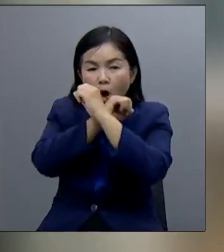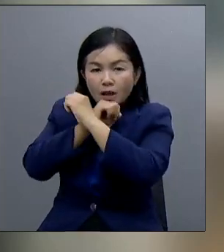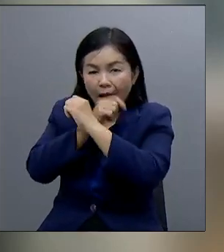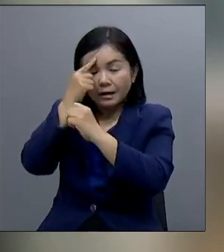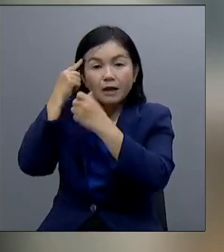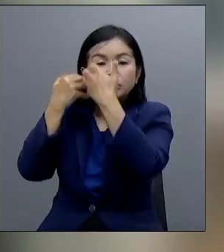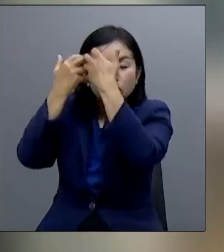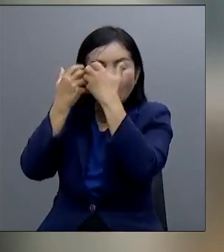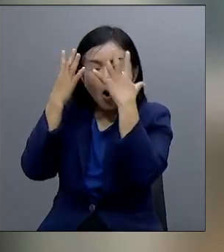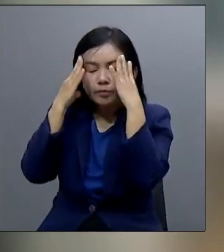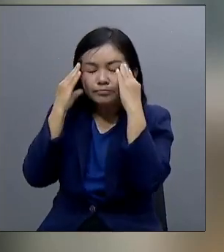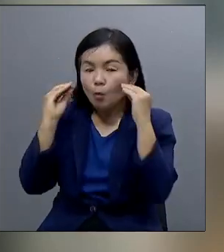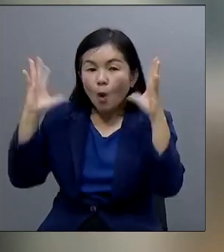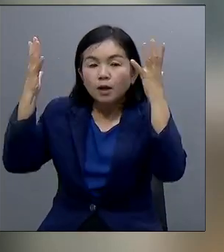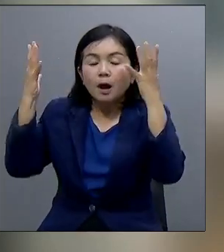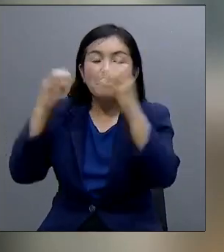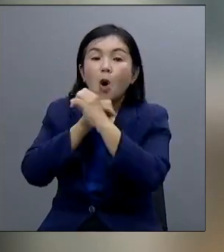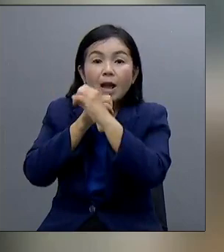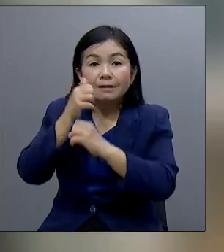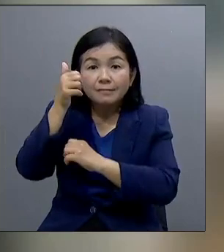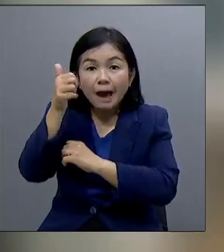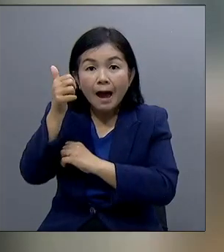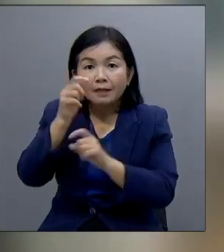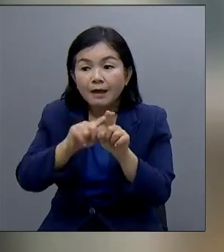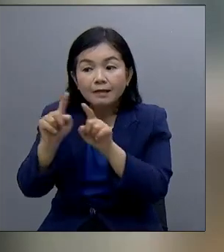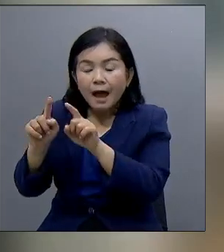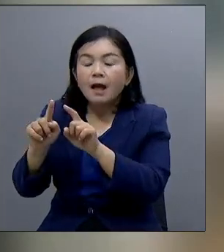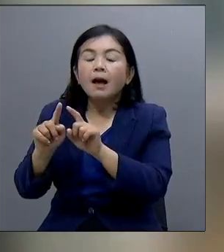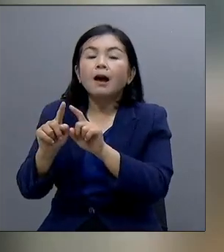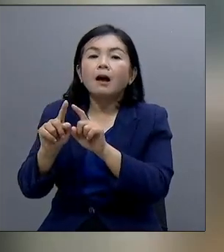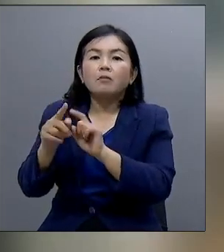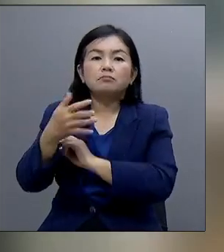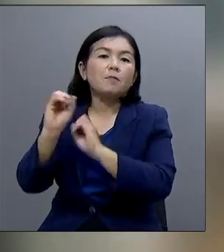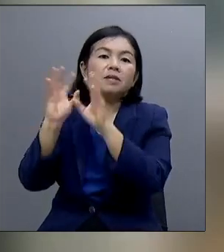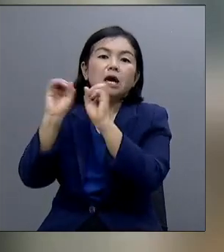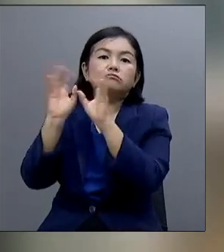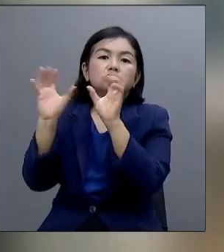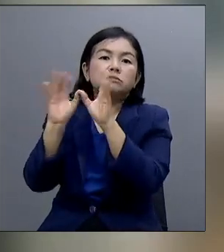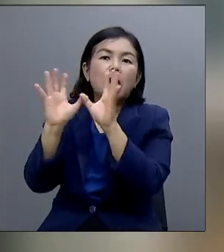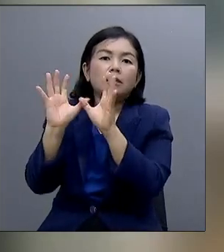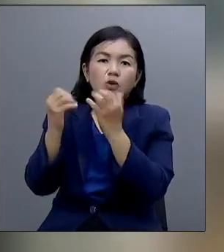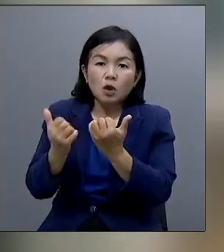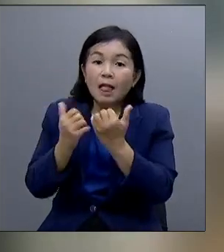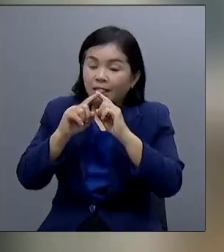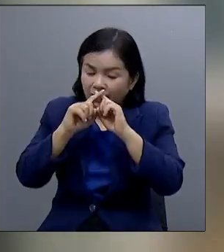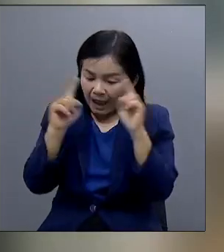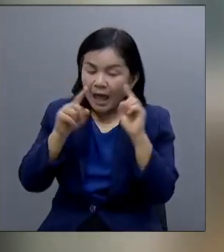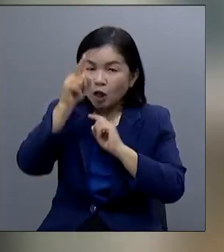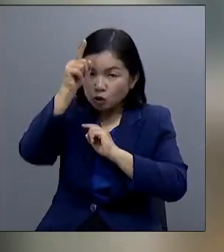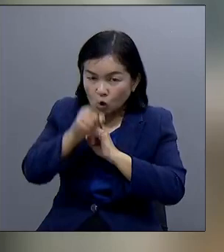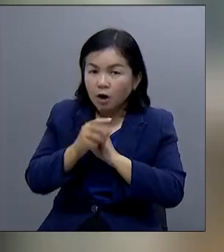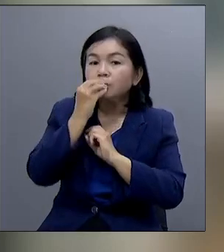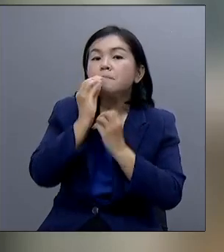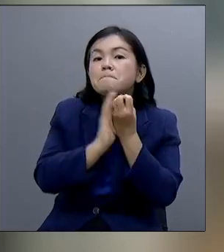มหรือช่วยชะลอนะครับภาวะเสื่อมของสมองได้เนี่ยก็จะแนะนำอาหารสุขภาพที่ดีนะครับเช่นการทานผักผลไม้ให้ได้วันละ400กรัมน